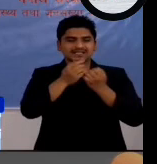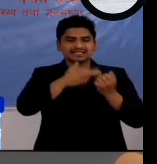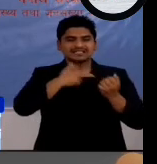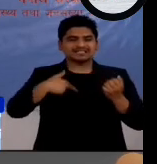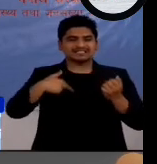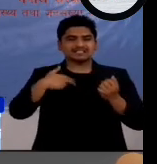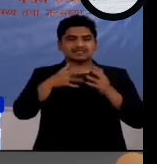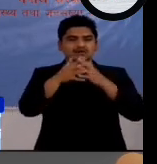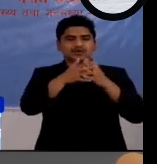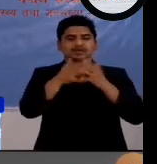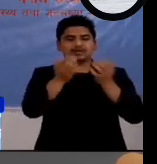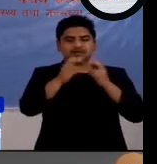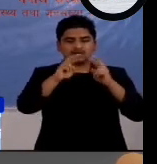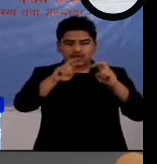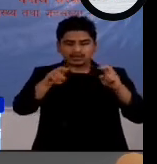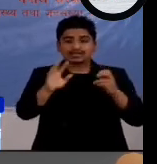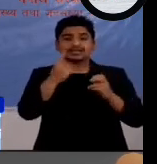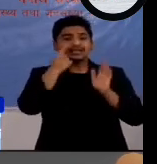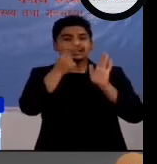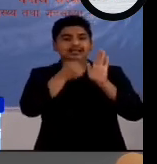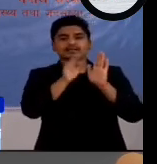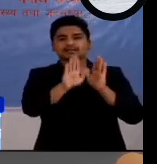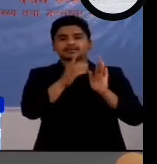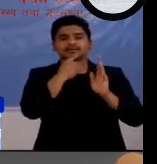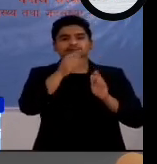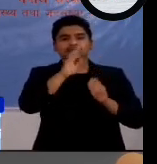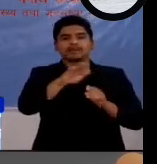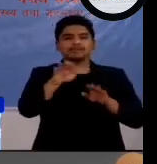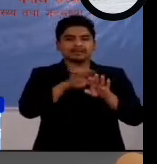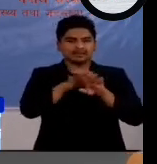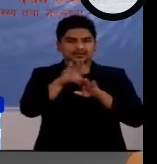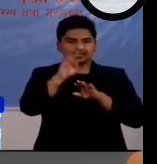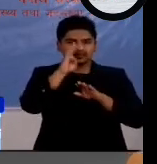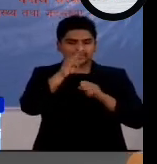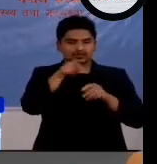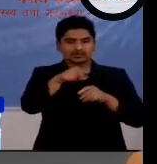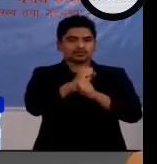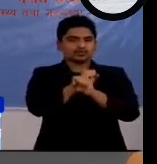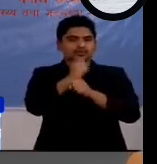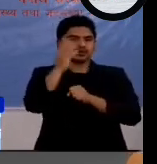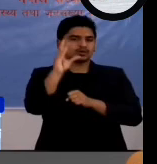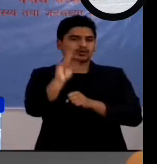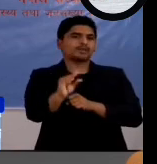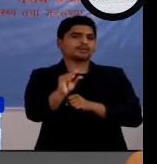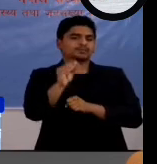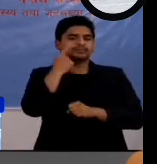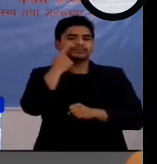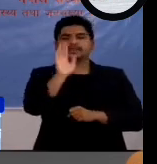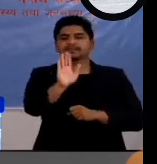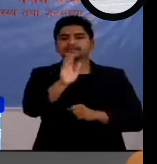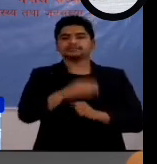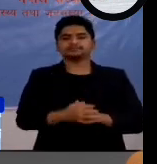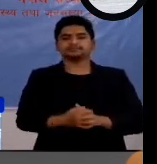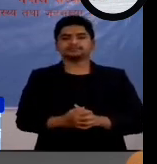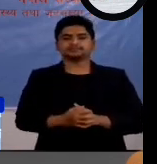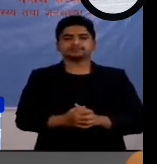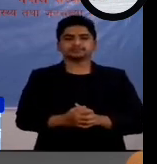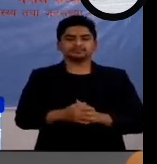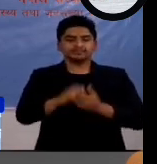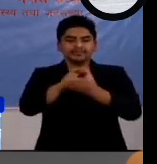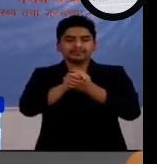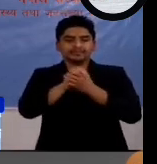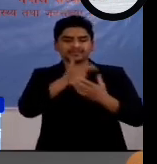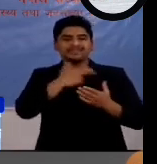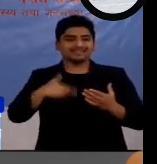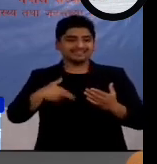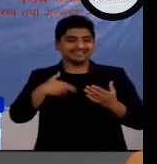गरी चीन र अमेरिकामा गरिएका अध्ययनहरूले के देखाउँछ भने बालबालिकाहरूमा यो जोखिम कम भएको देखिएको छ। मित्र